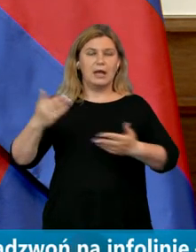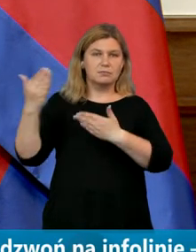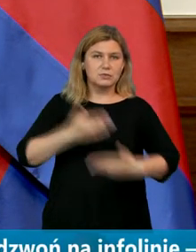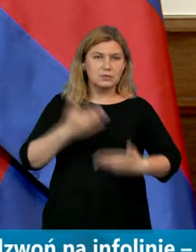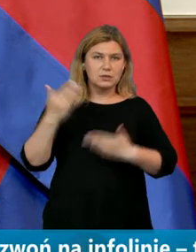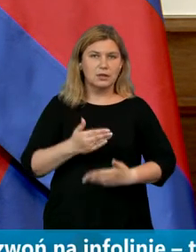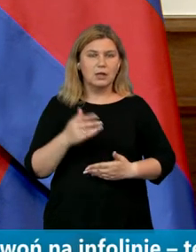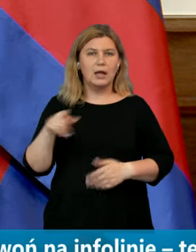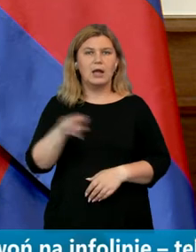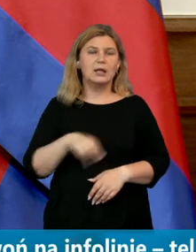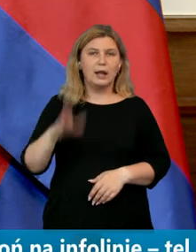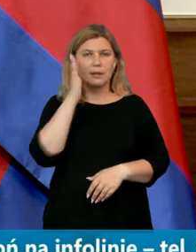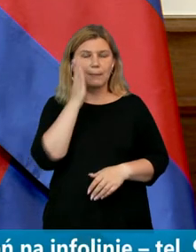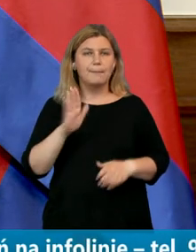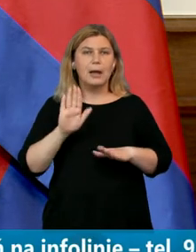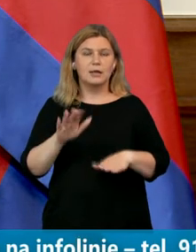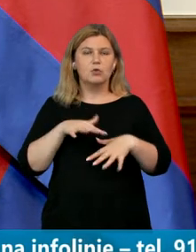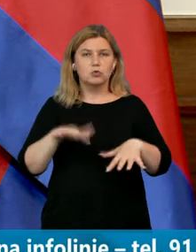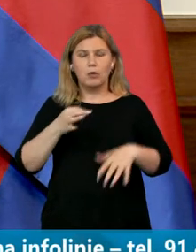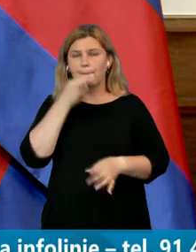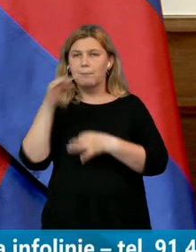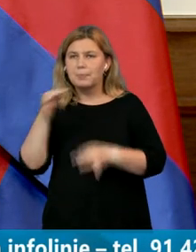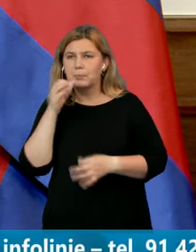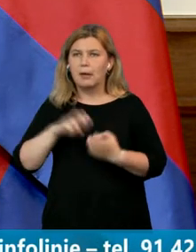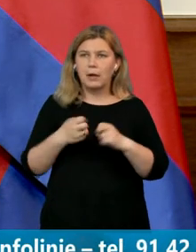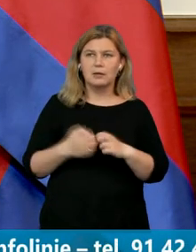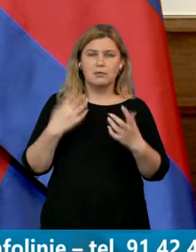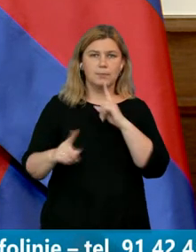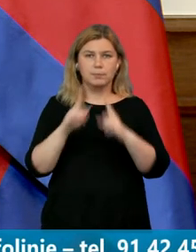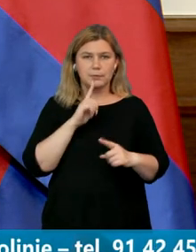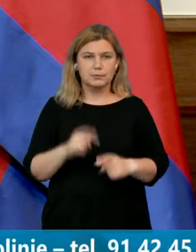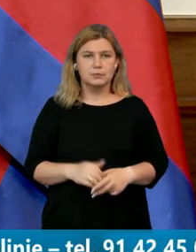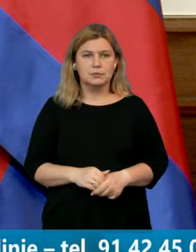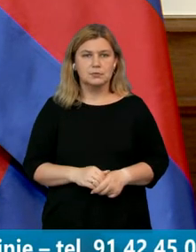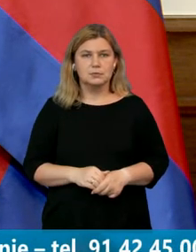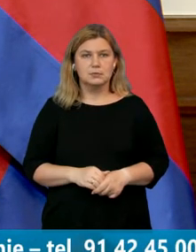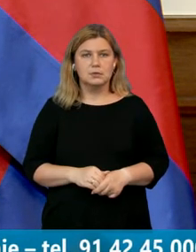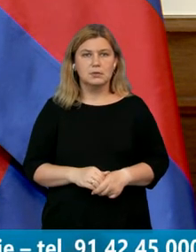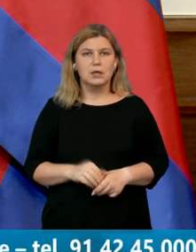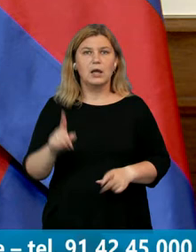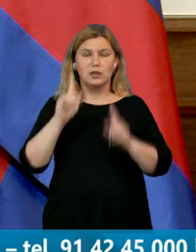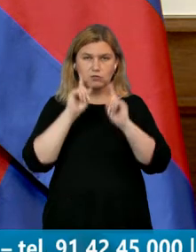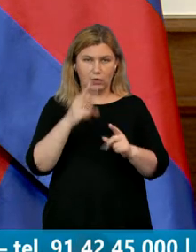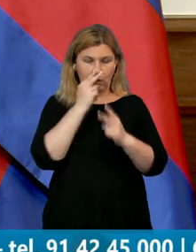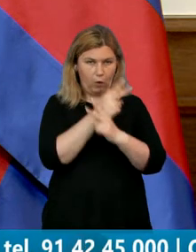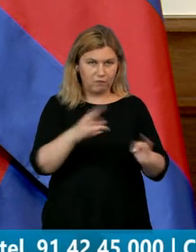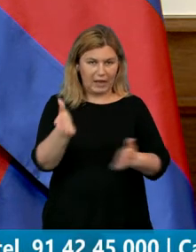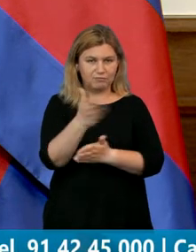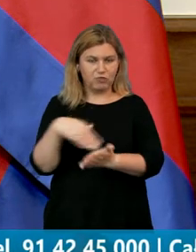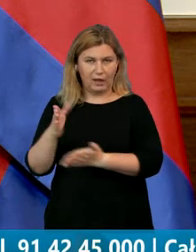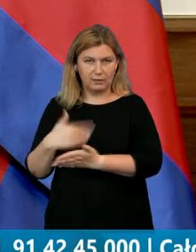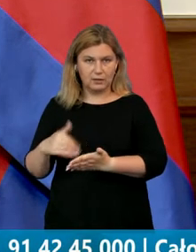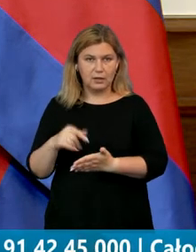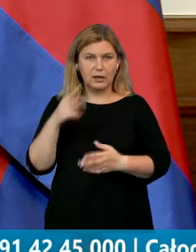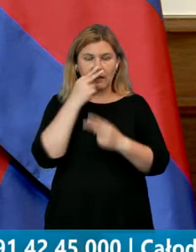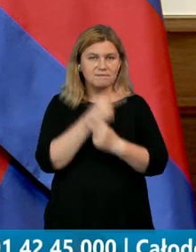Rady Mieszkańców mają wiele pytań i problemów, o których chcieliby z Panem porozmawiać. Rzeczywiście odwiedzam różne dzielnice, ale te